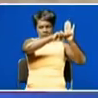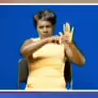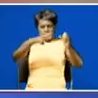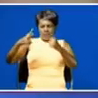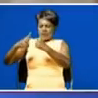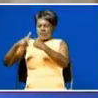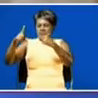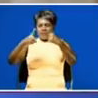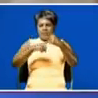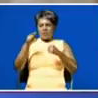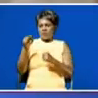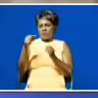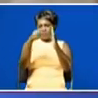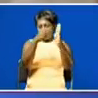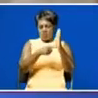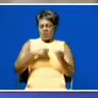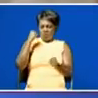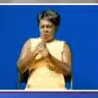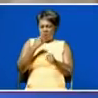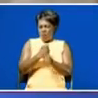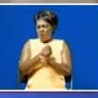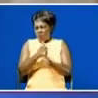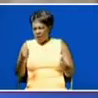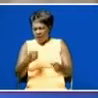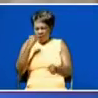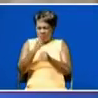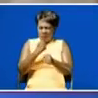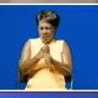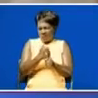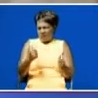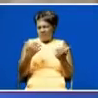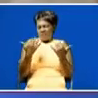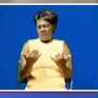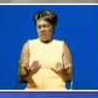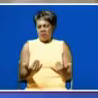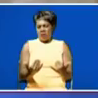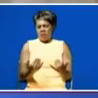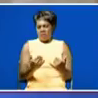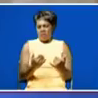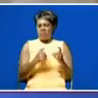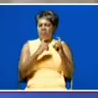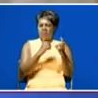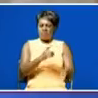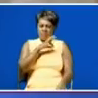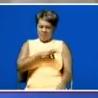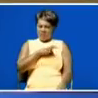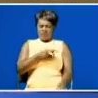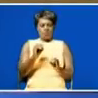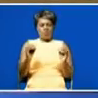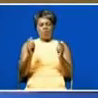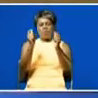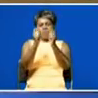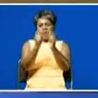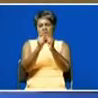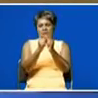76 points. Sasa sisi tumework hard, tumefanya kazi kwa bidii. Now instead of it paying us, it is paining us again.